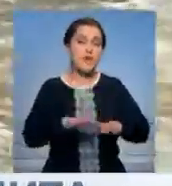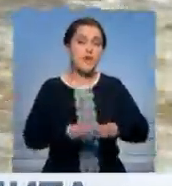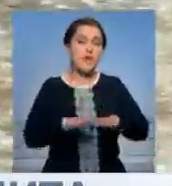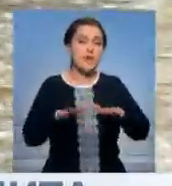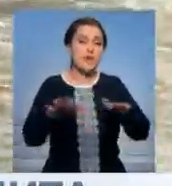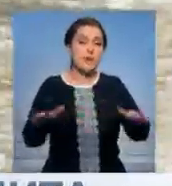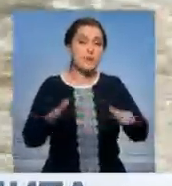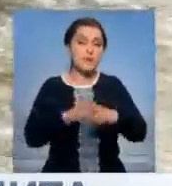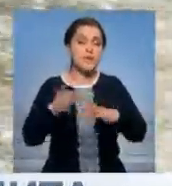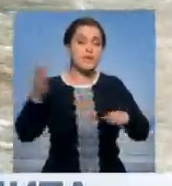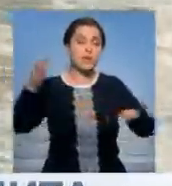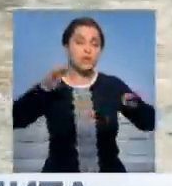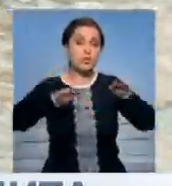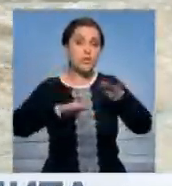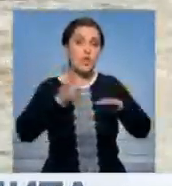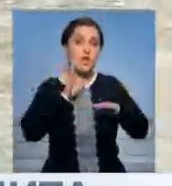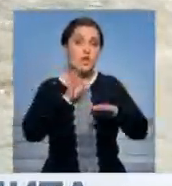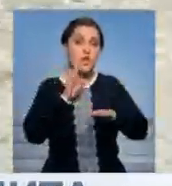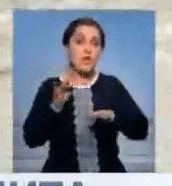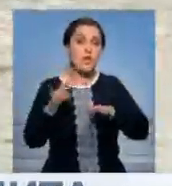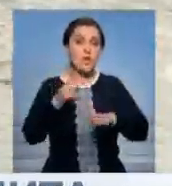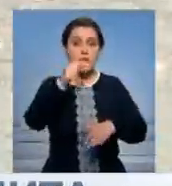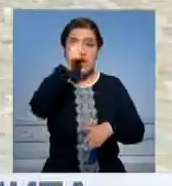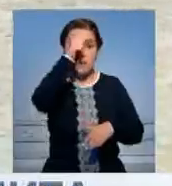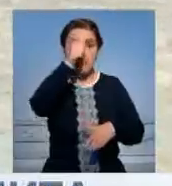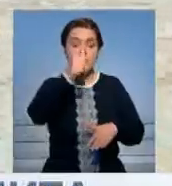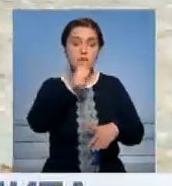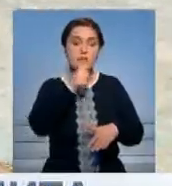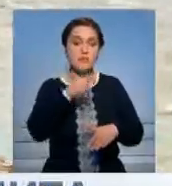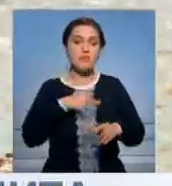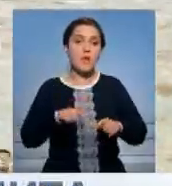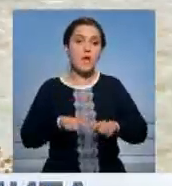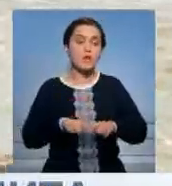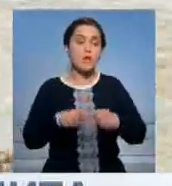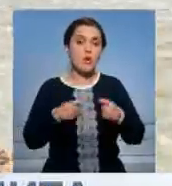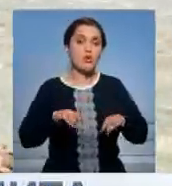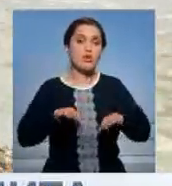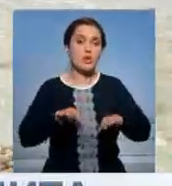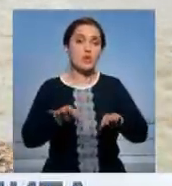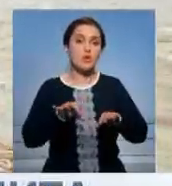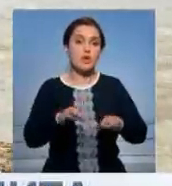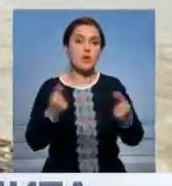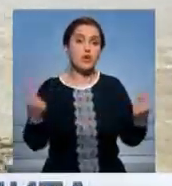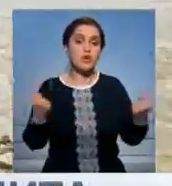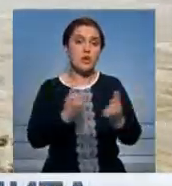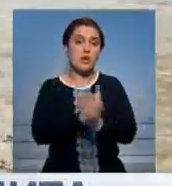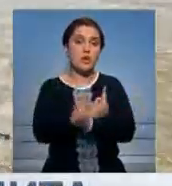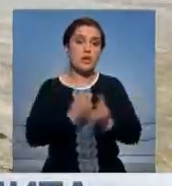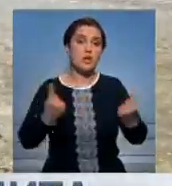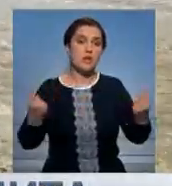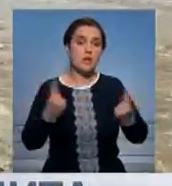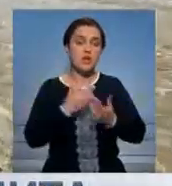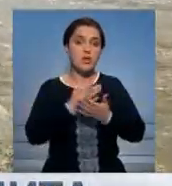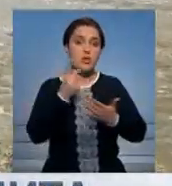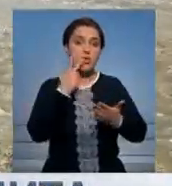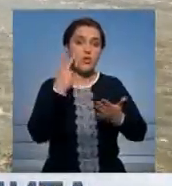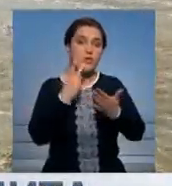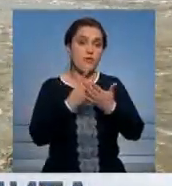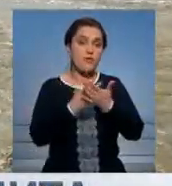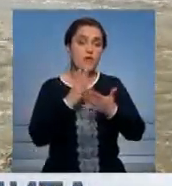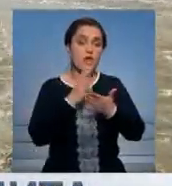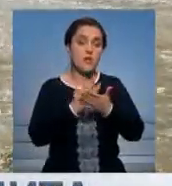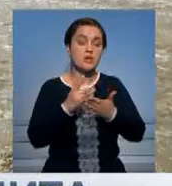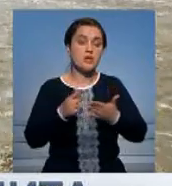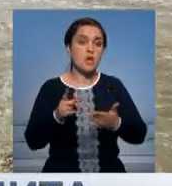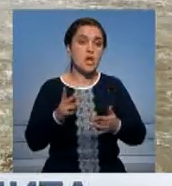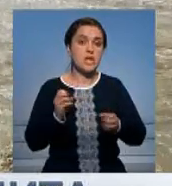гор. Вода прибывала на протяжении месяца, было нарушено дорожное сообщение. Сегодня, как видите, этот участок уже не